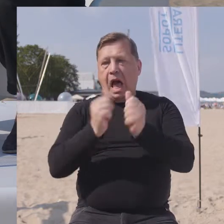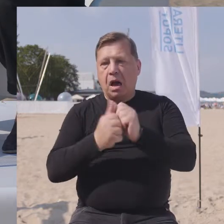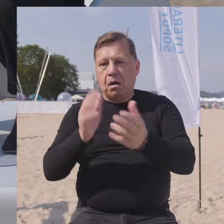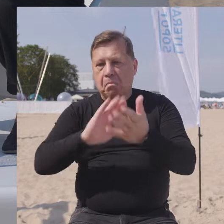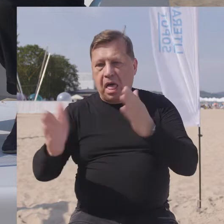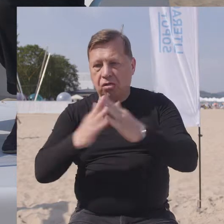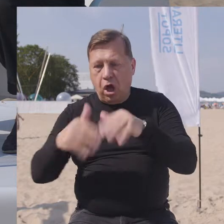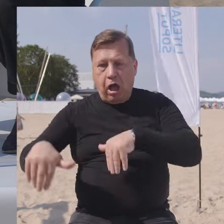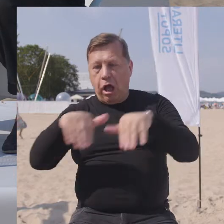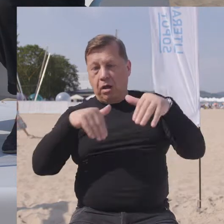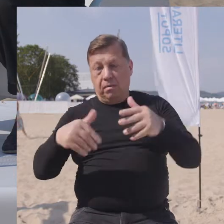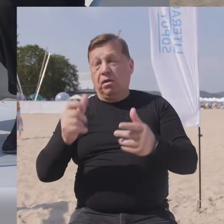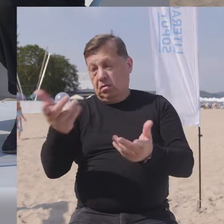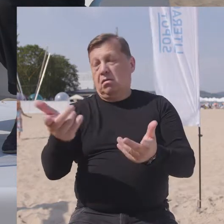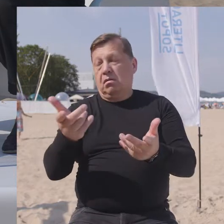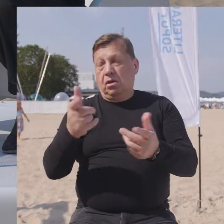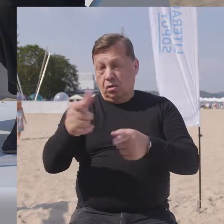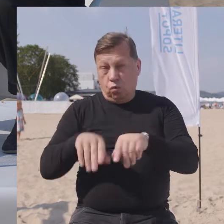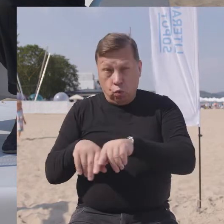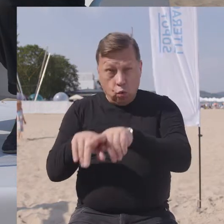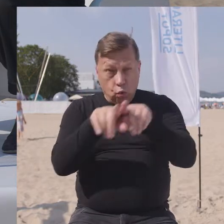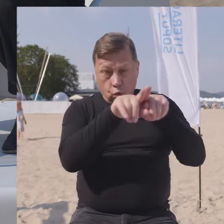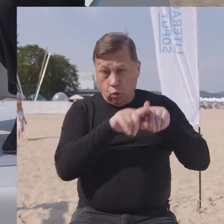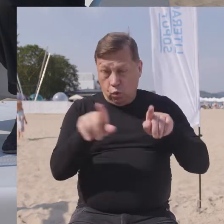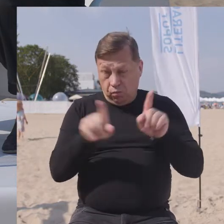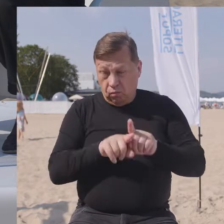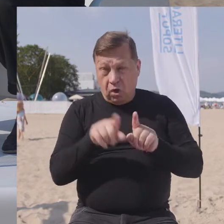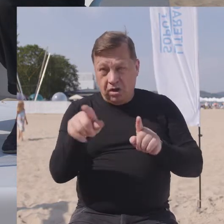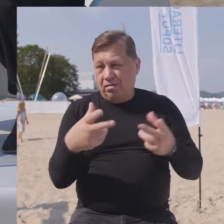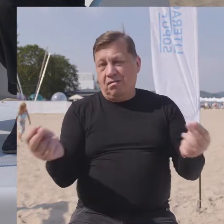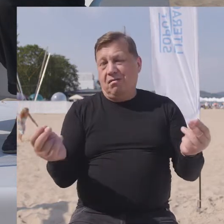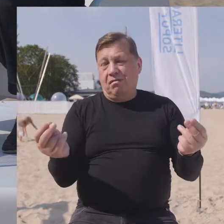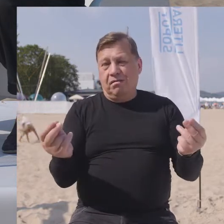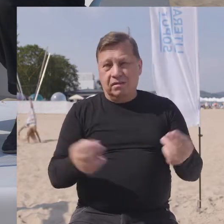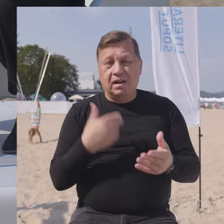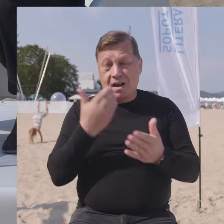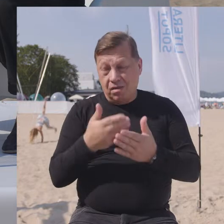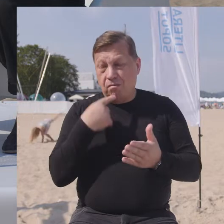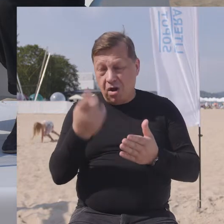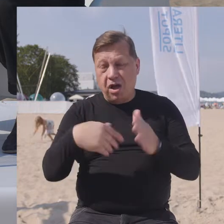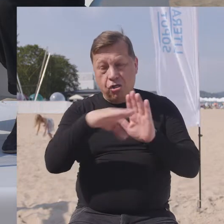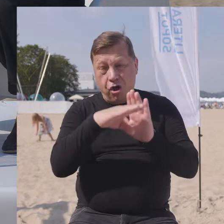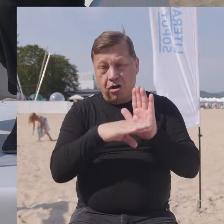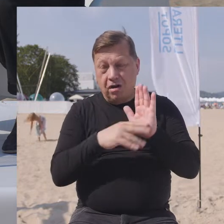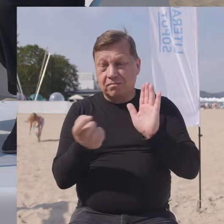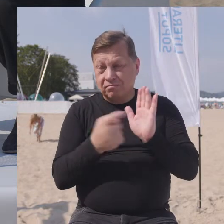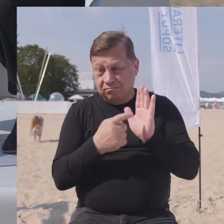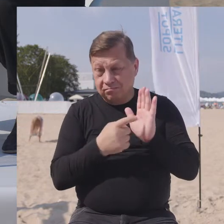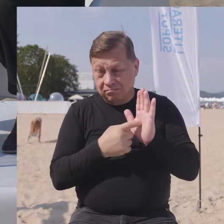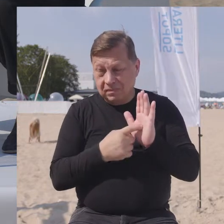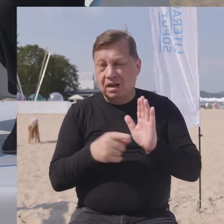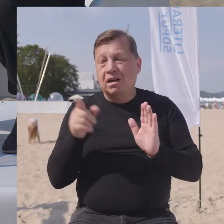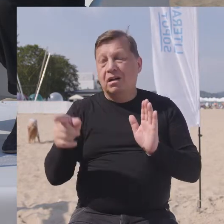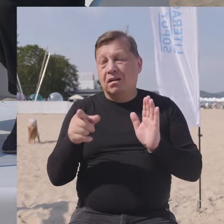bezdomności. Mogłabym tak pewnie wymieniać. W każdym razie te normy, o których mówiłam wcześniej, wypychają